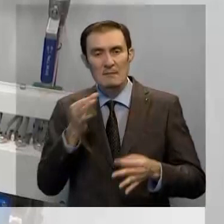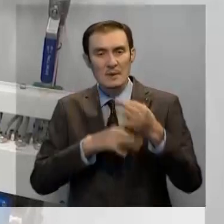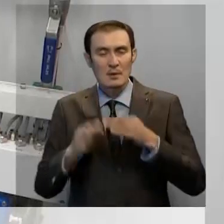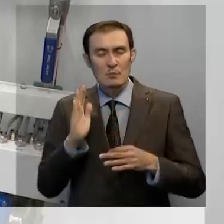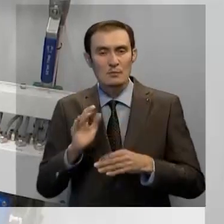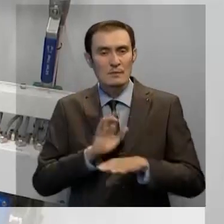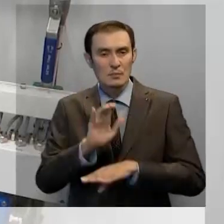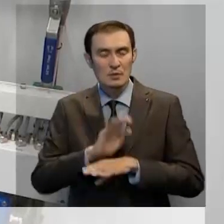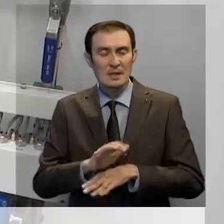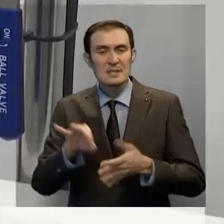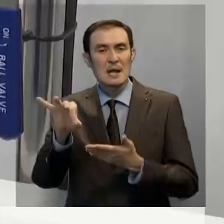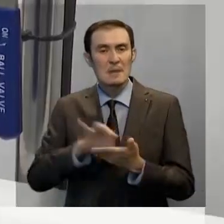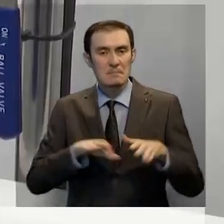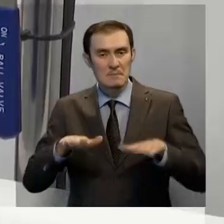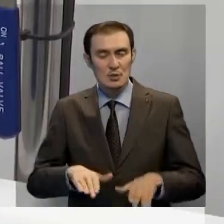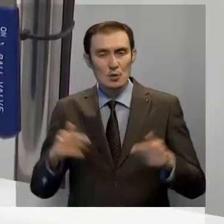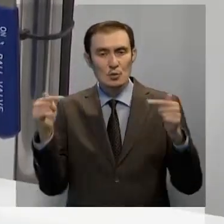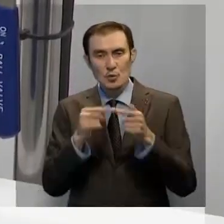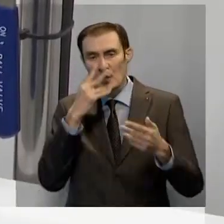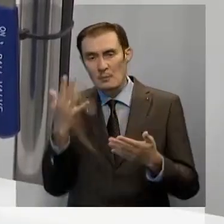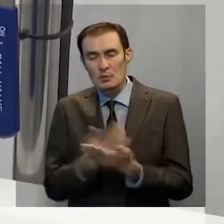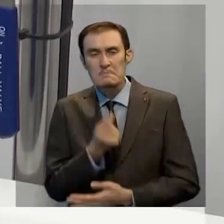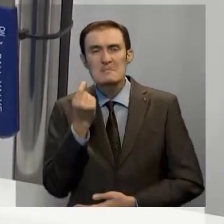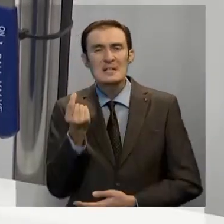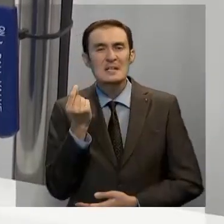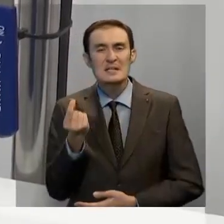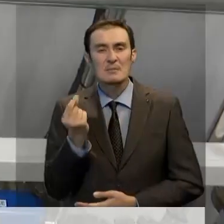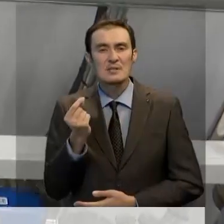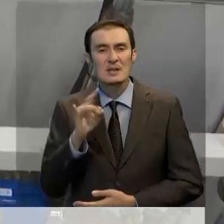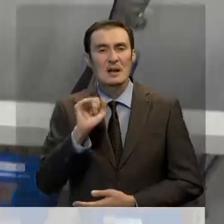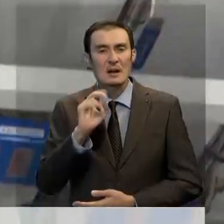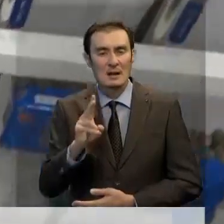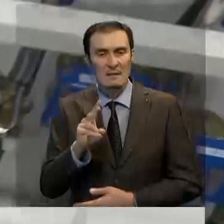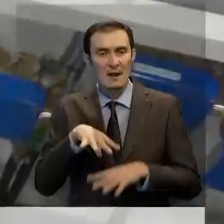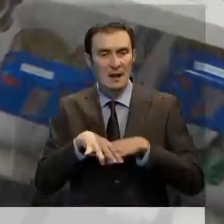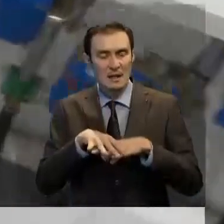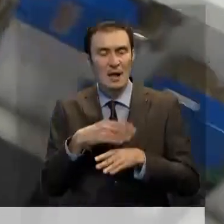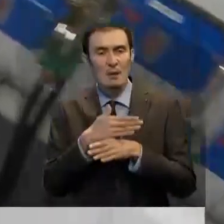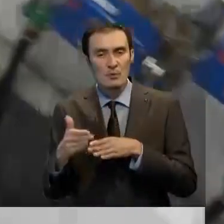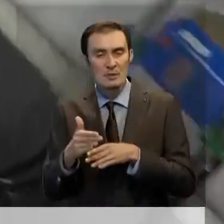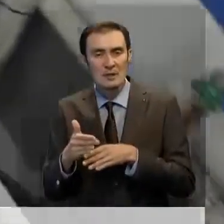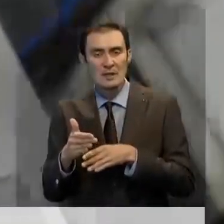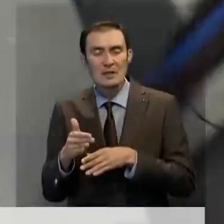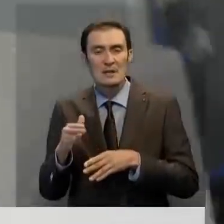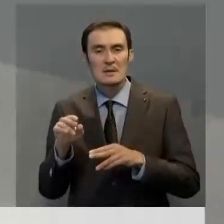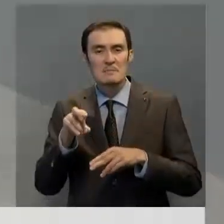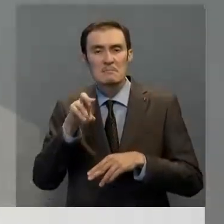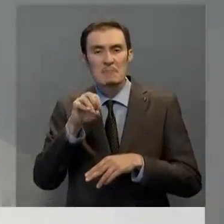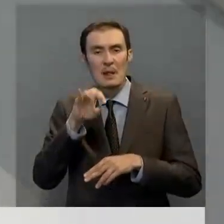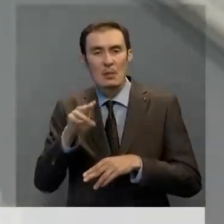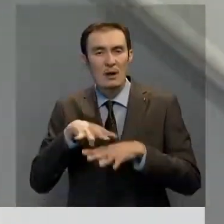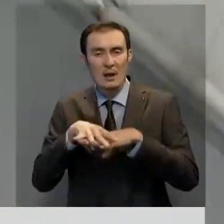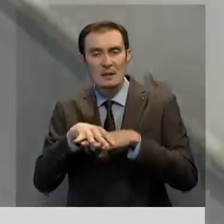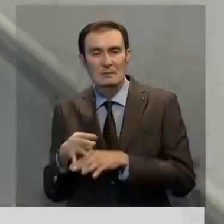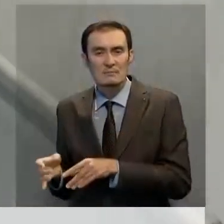будут производить на месте. Они точно обнаружат даже микроскопические раковые образования, а после доставят строительный белок для